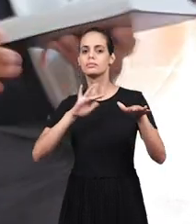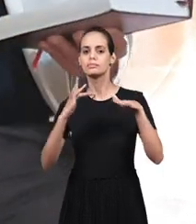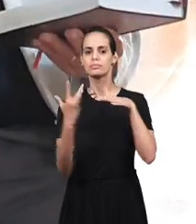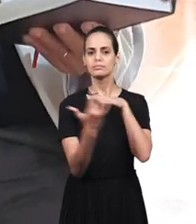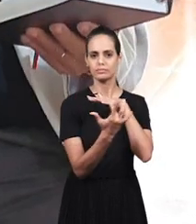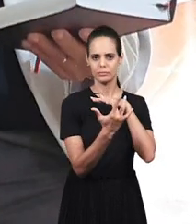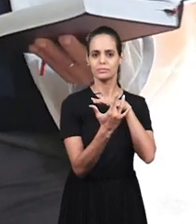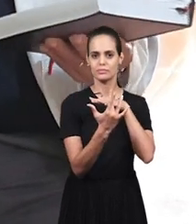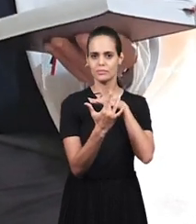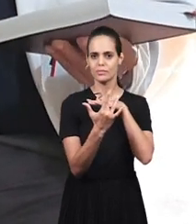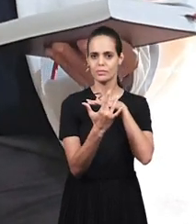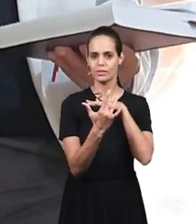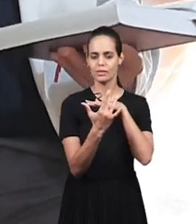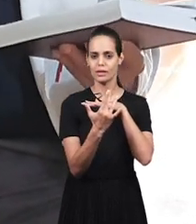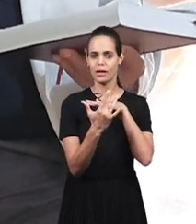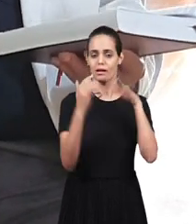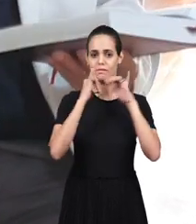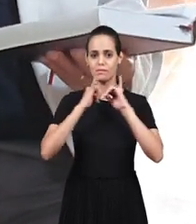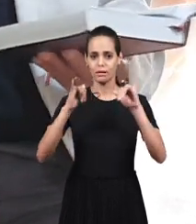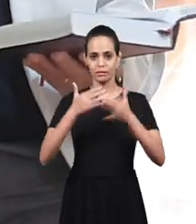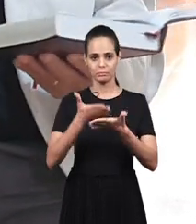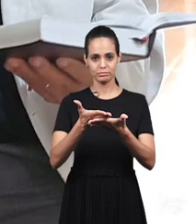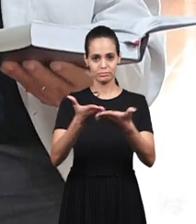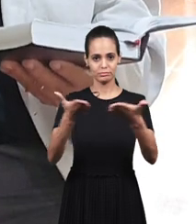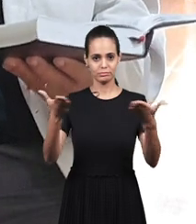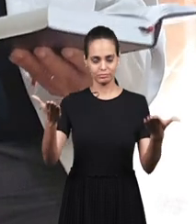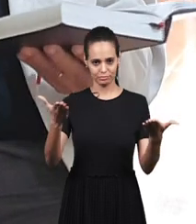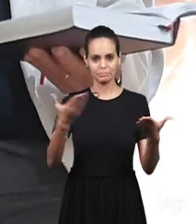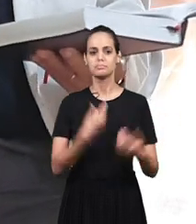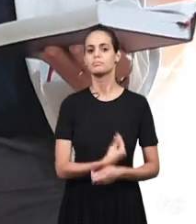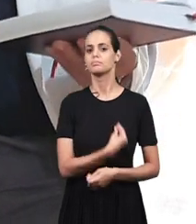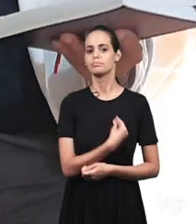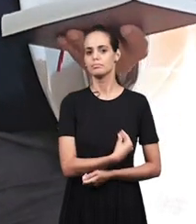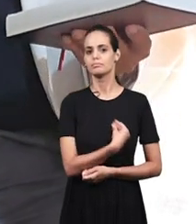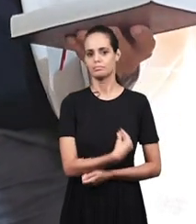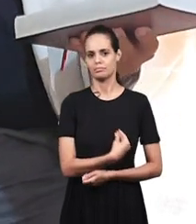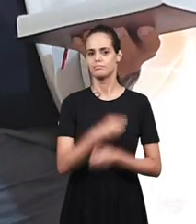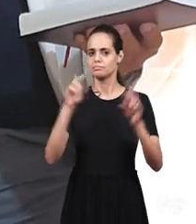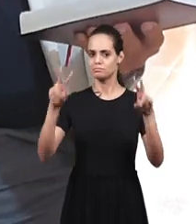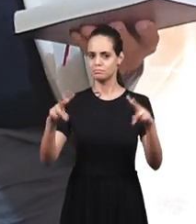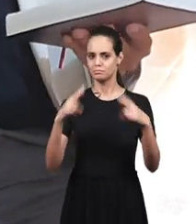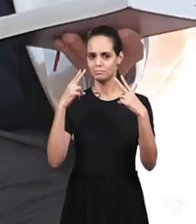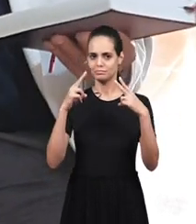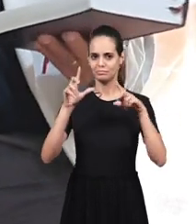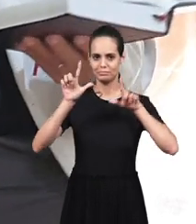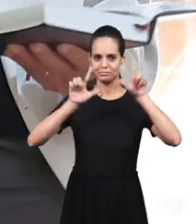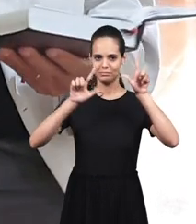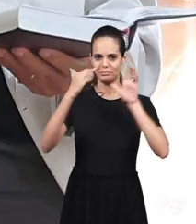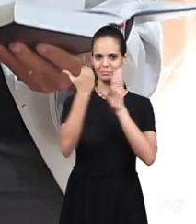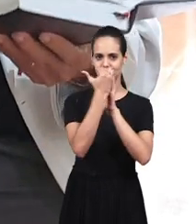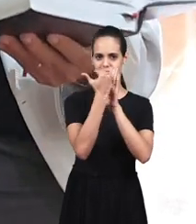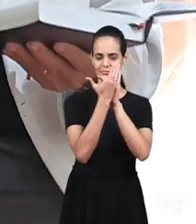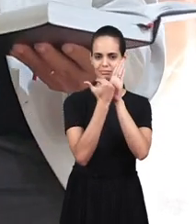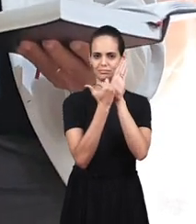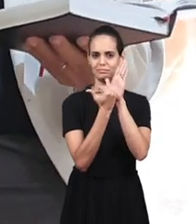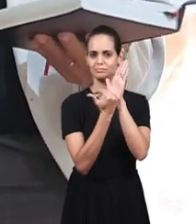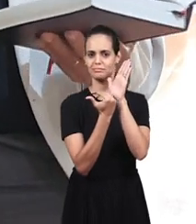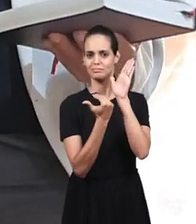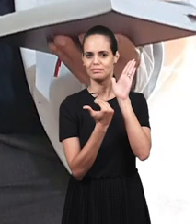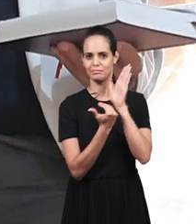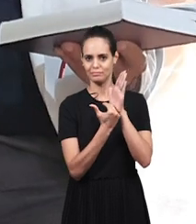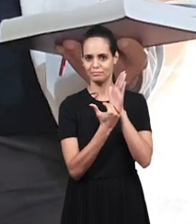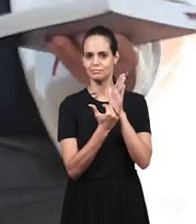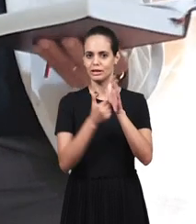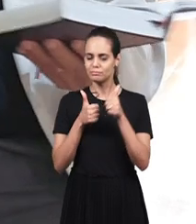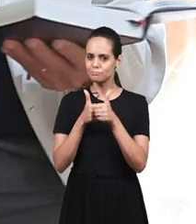dans toute la programmation des télés et des moyens de communication. Mais en disant à tous